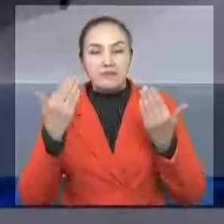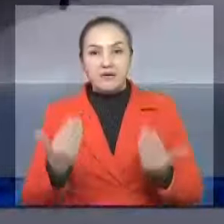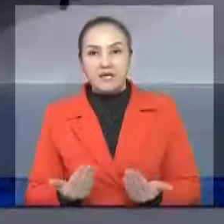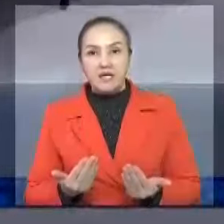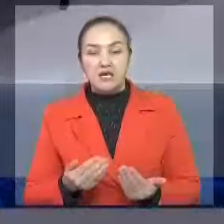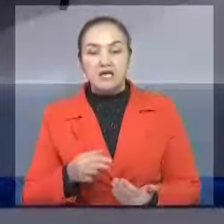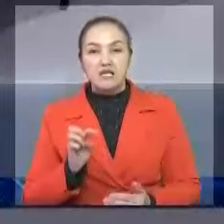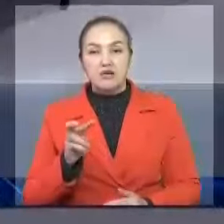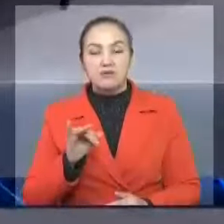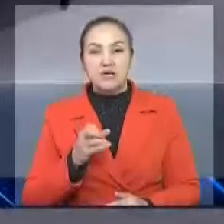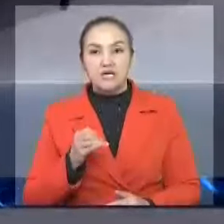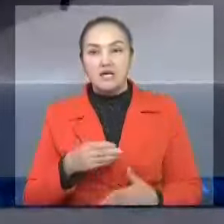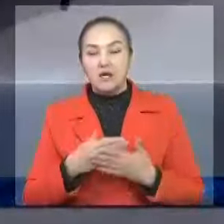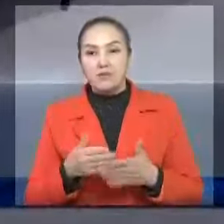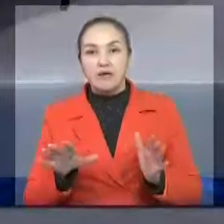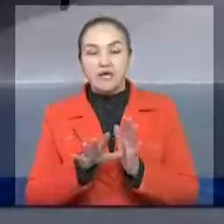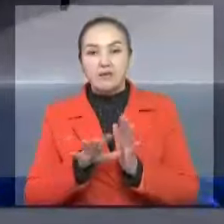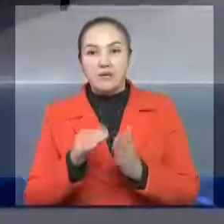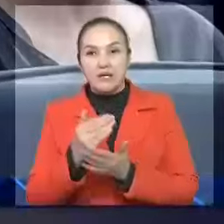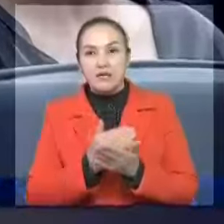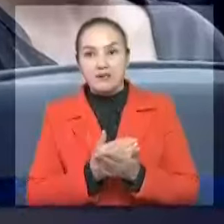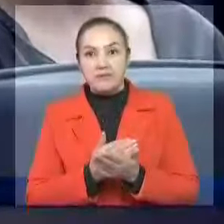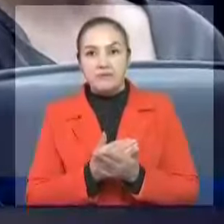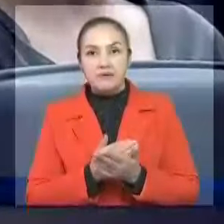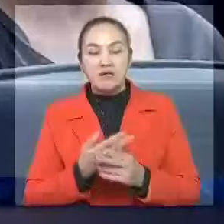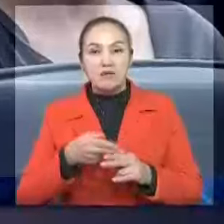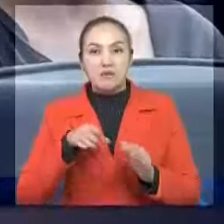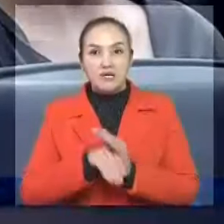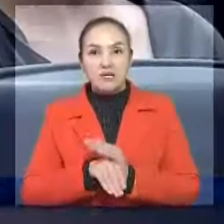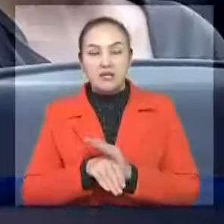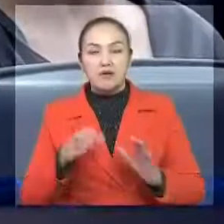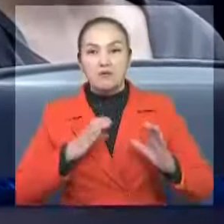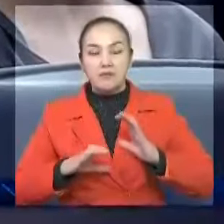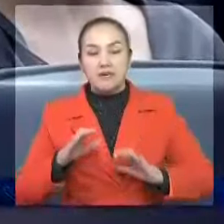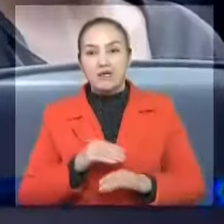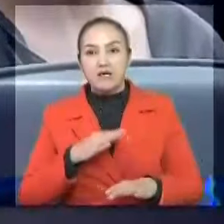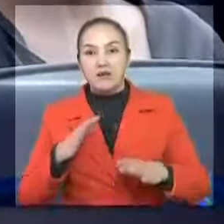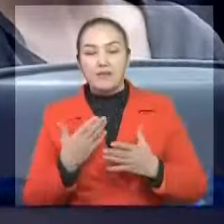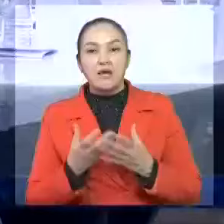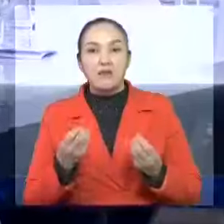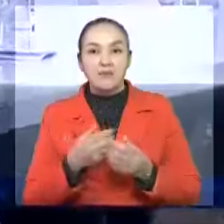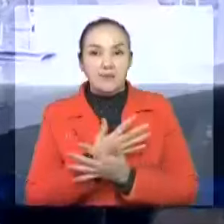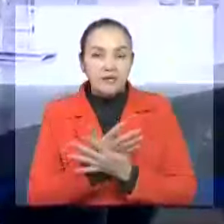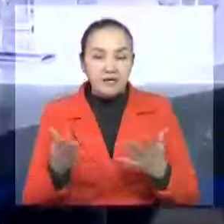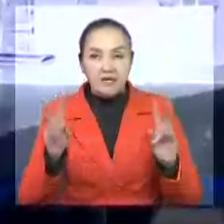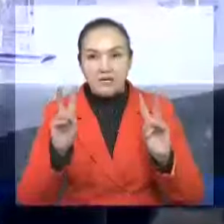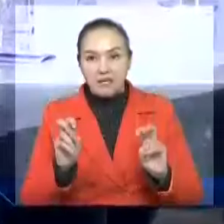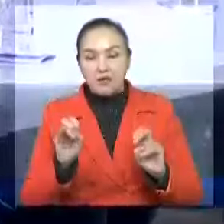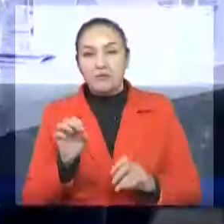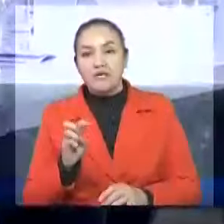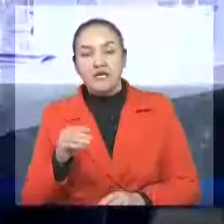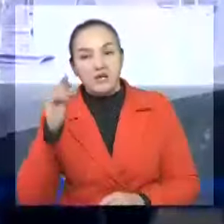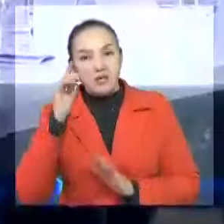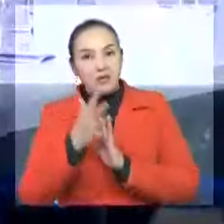жобасы анатомия пәніне арналған электронды бағдарлама. Бұл қосымша студенттерге сабаққа дайындалуға әрі бірнеше тақырыпты лезде